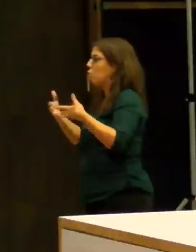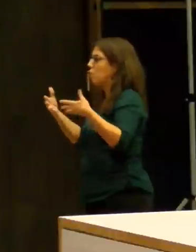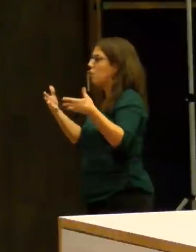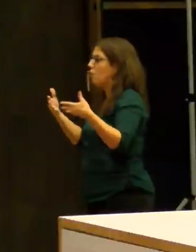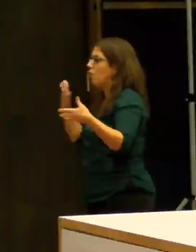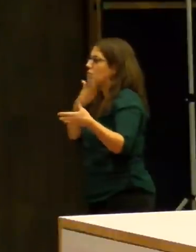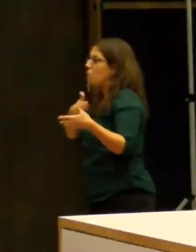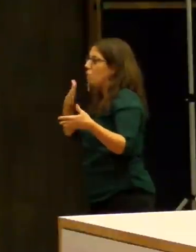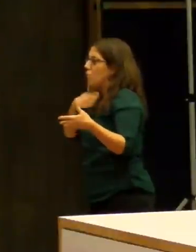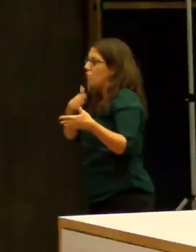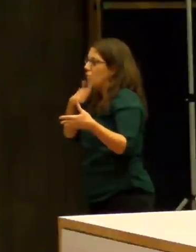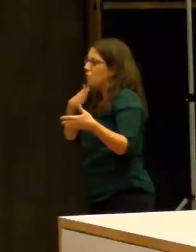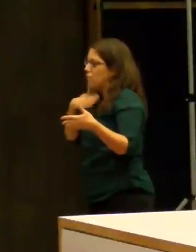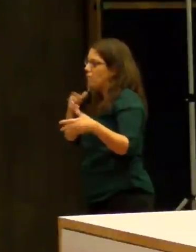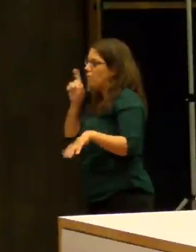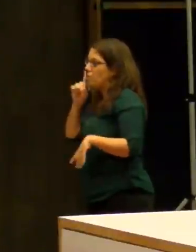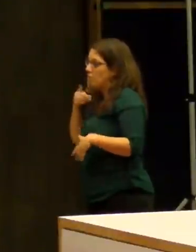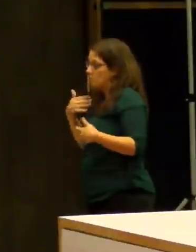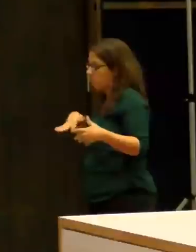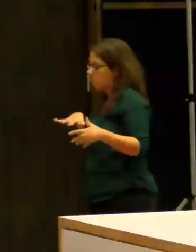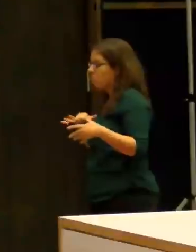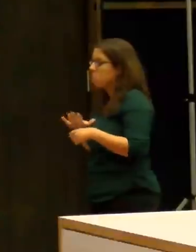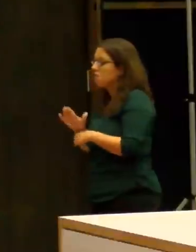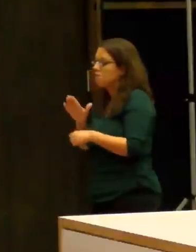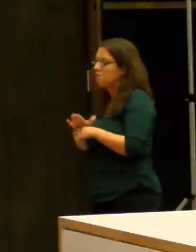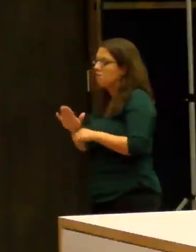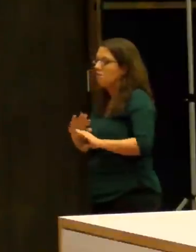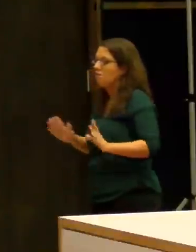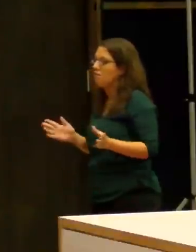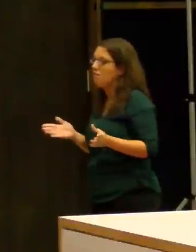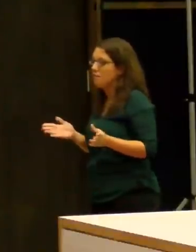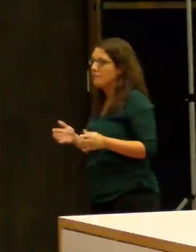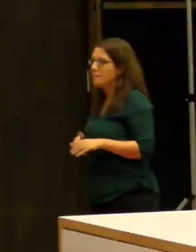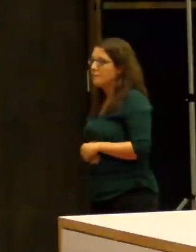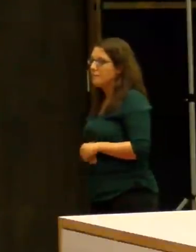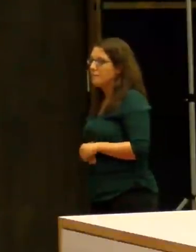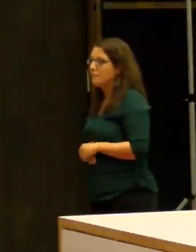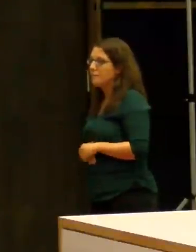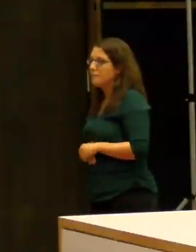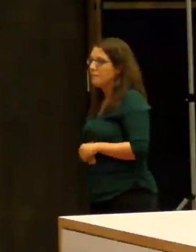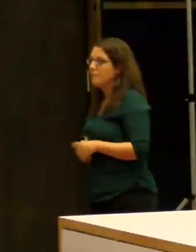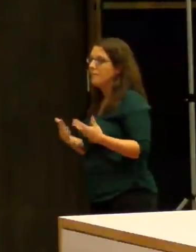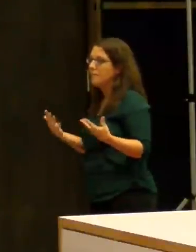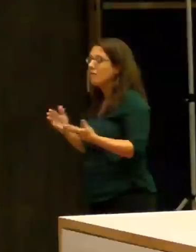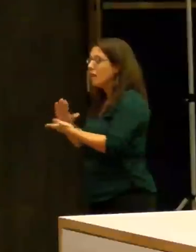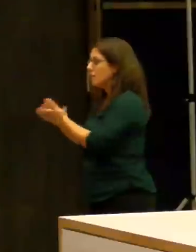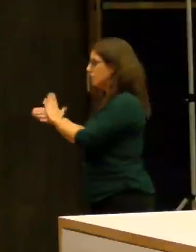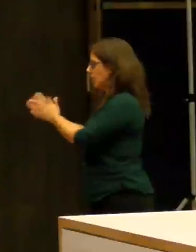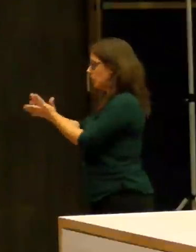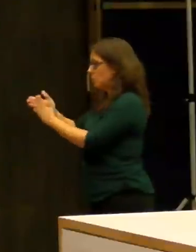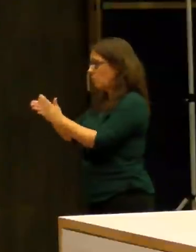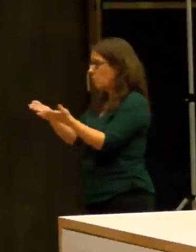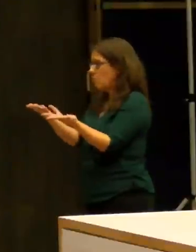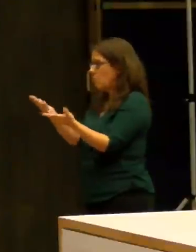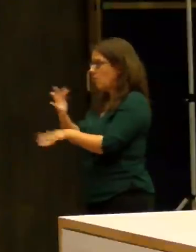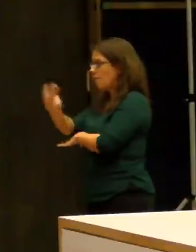que de toute façon, on n'est pas assez encore aujourd'hui. Il n'y a pas assez d'associations